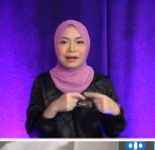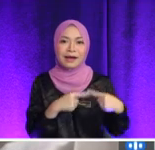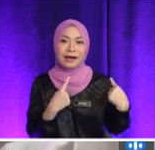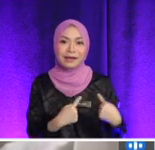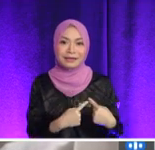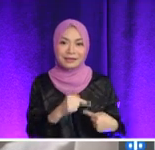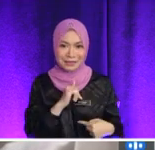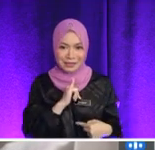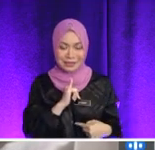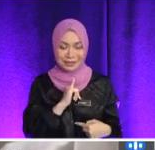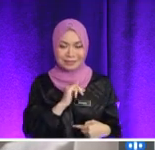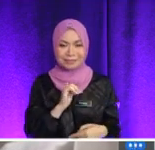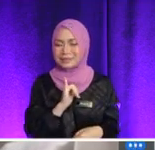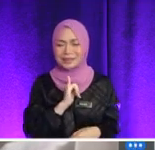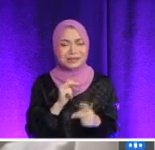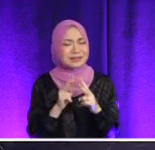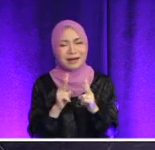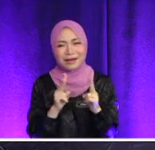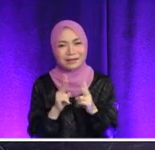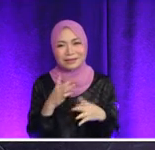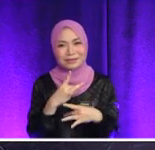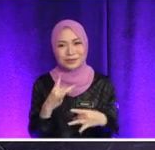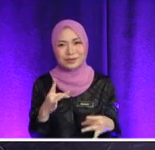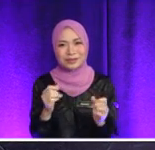Oh maksudnya awak suka suka